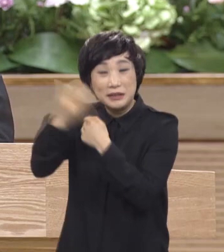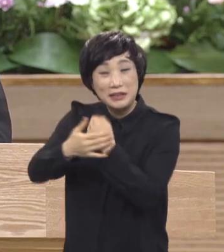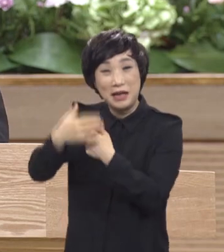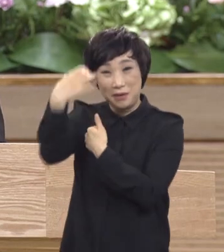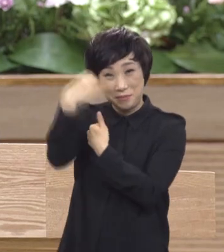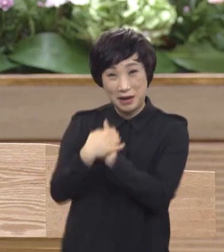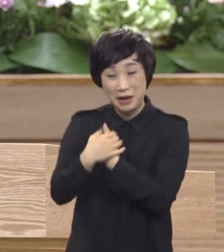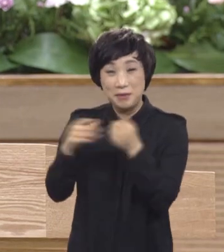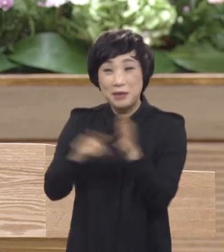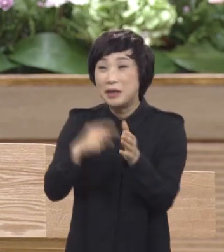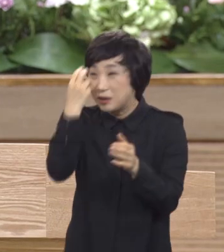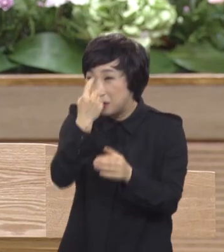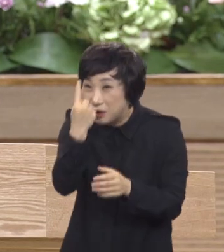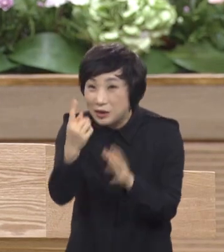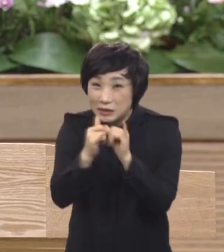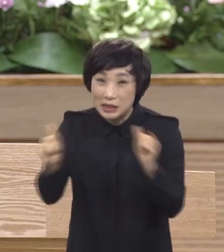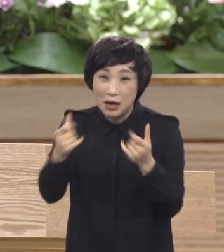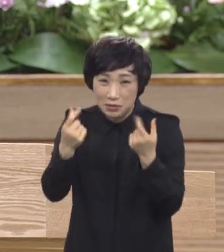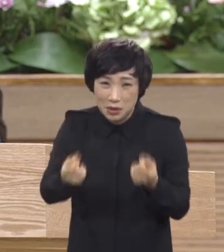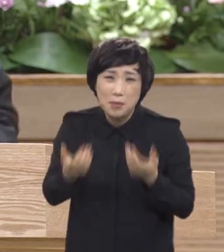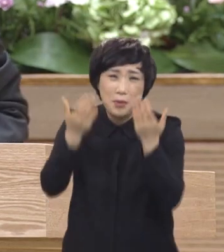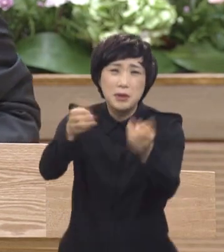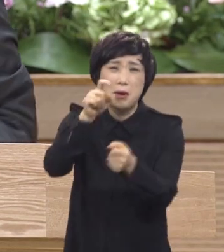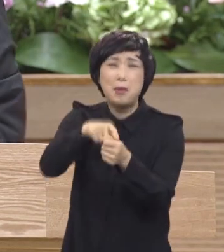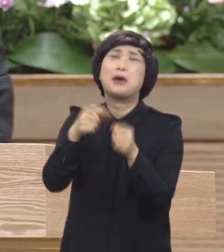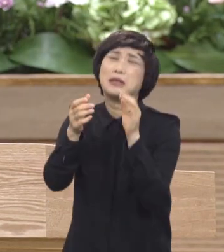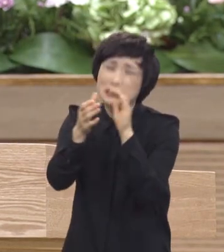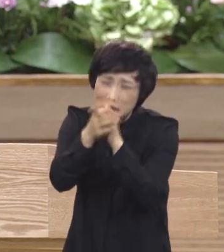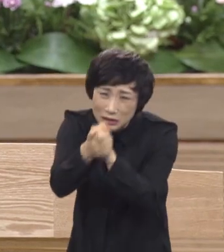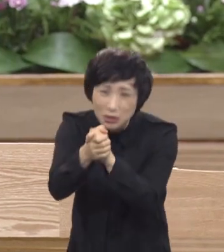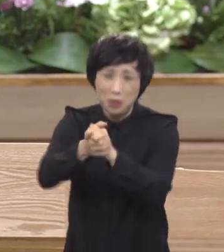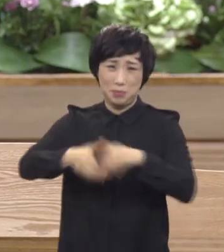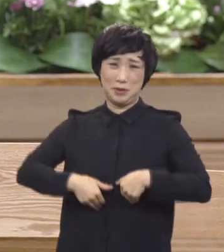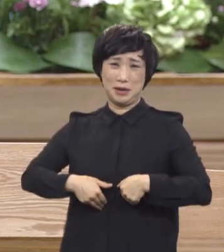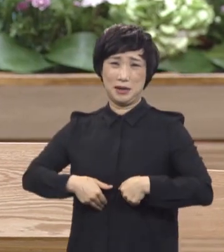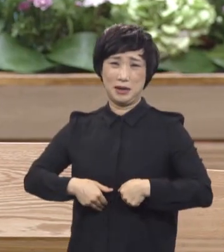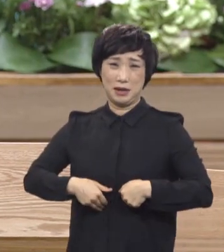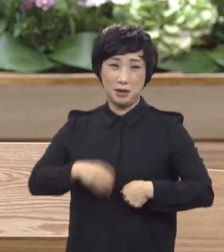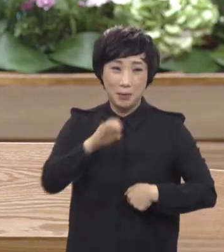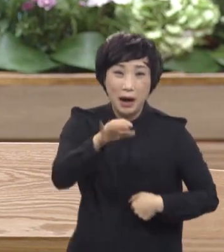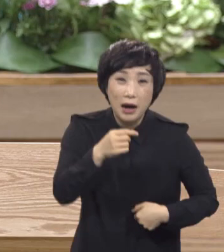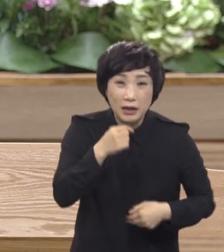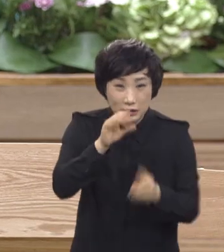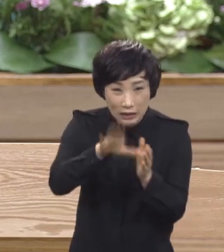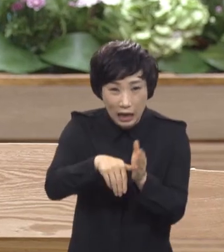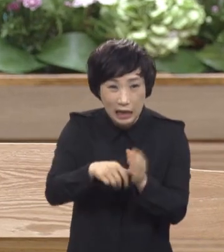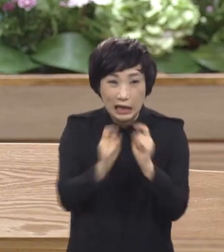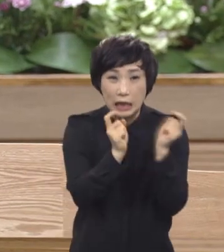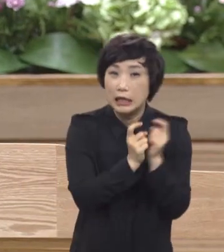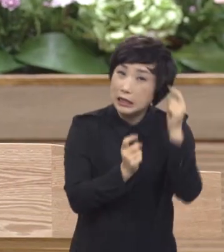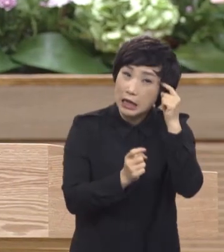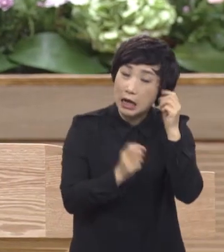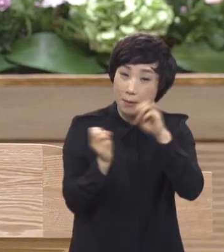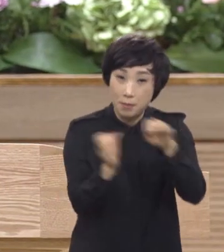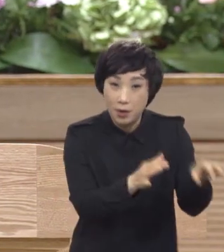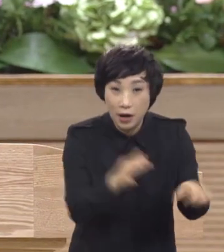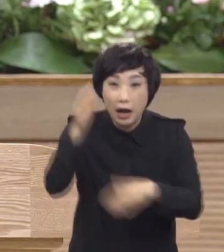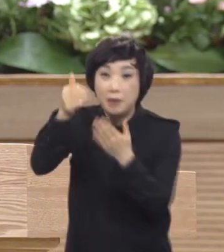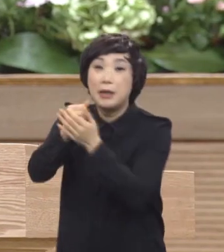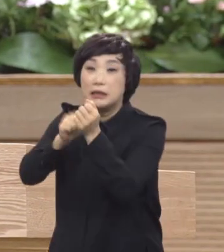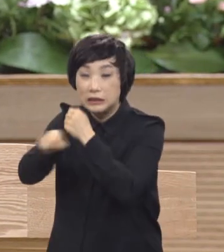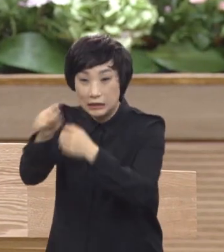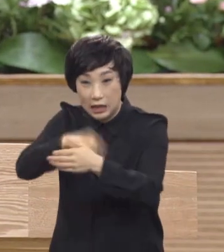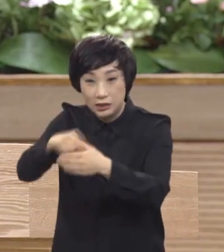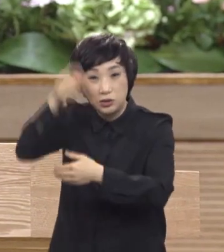선한 청지기 같이 봉사하도록 기도해 무슨 말하든지 사견을 버려 하나님의 뜻